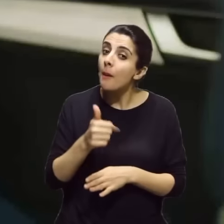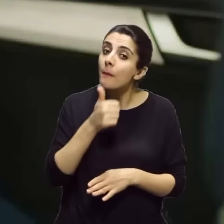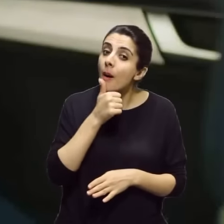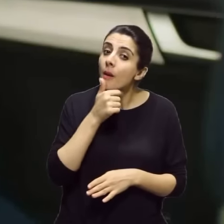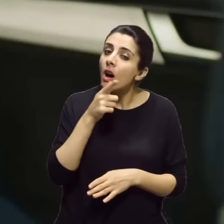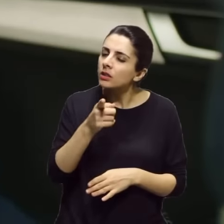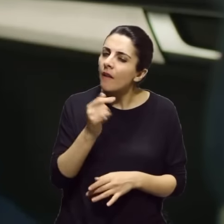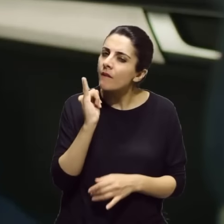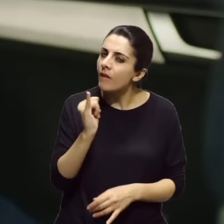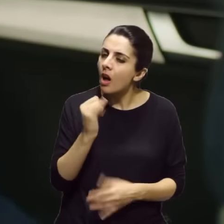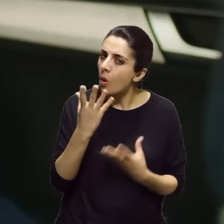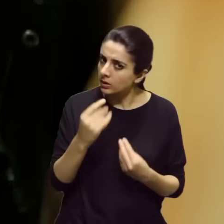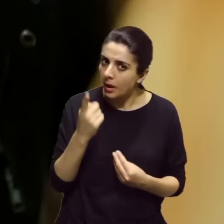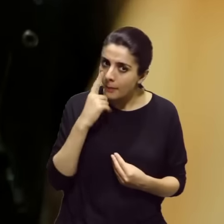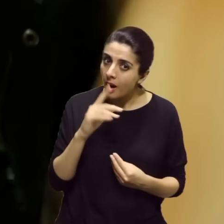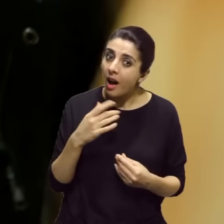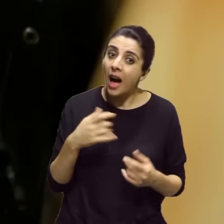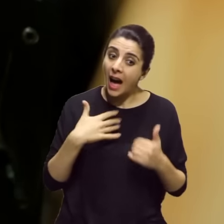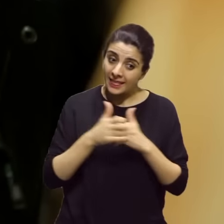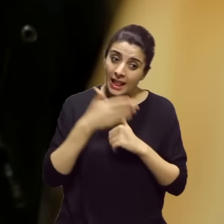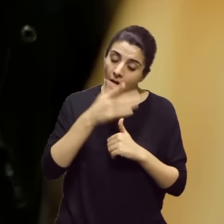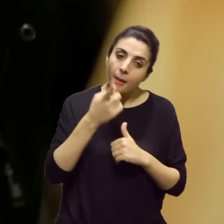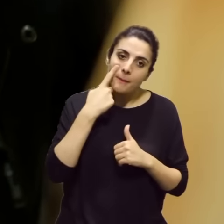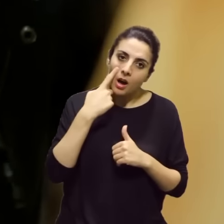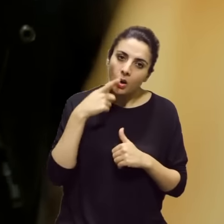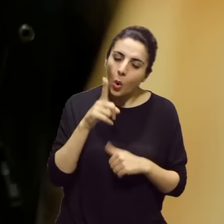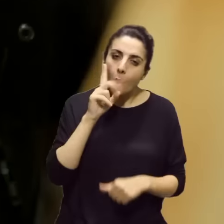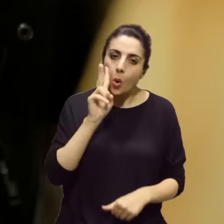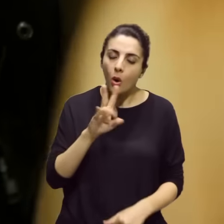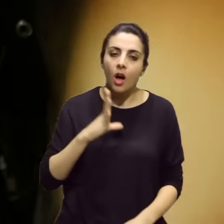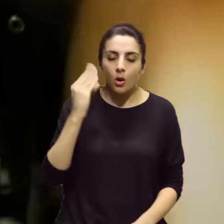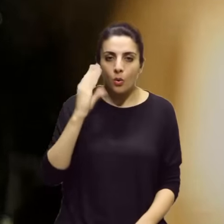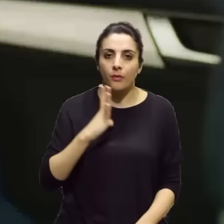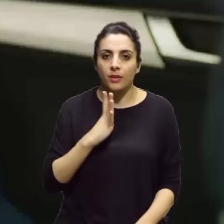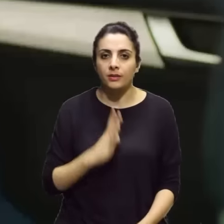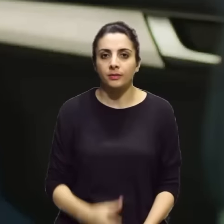baban seni doğduğuna pişman edecek Zeyno. Hele bir Antalya'ya dönelim, o zaman göreceksin gününü.